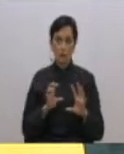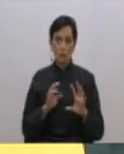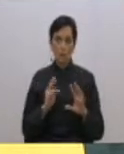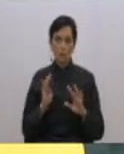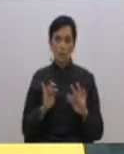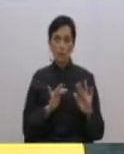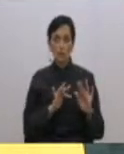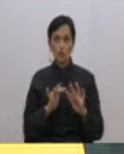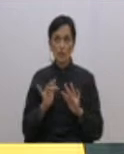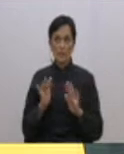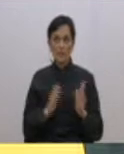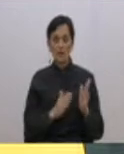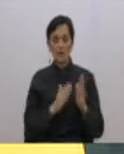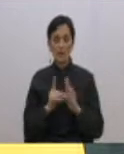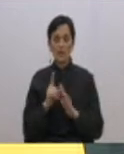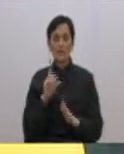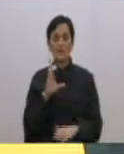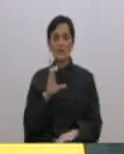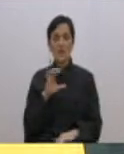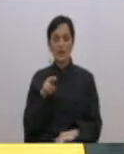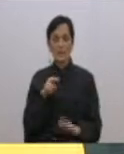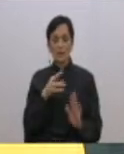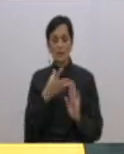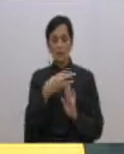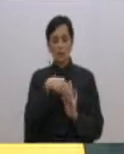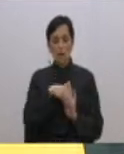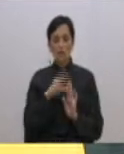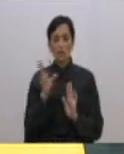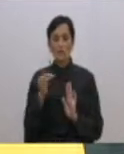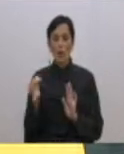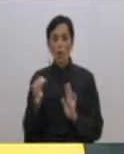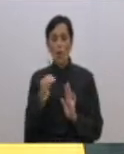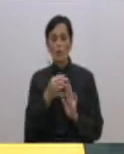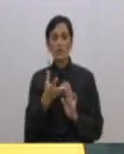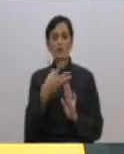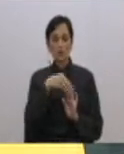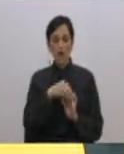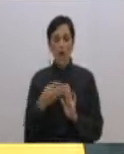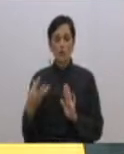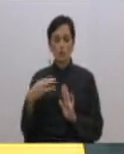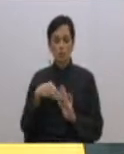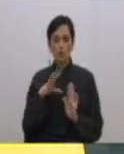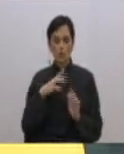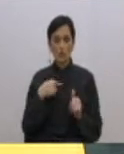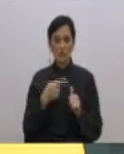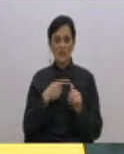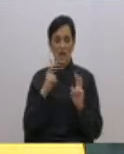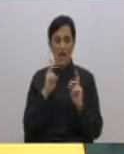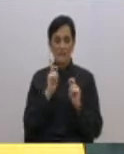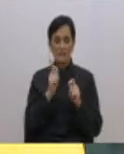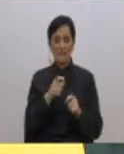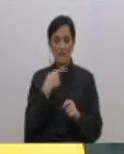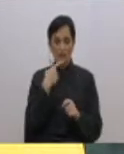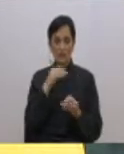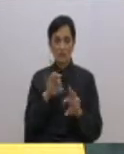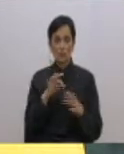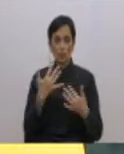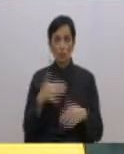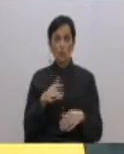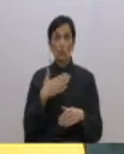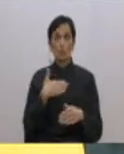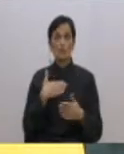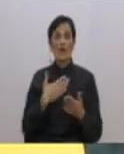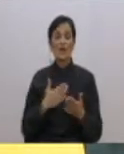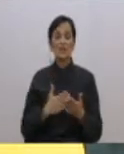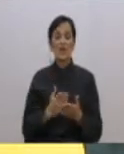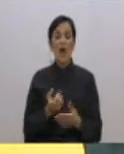შემოქმედებითი ეტაპი, რაშიც CLDP იყო ჩართული და ყველა ის ორგანიზაცია, რომელიც დავასახელე და ჩვენი ამოცანა მათ მიმართ